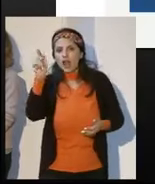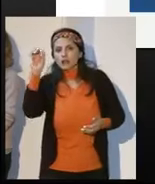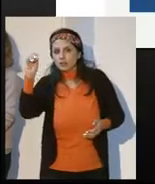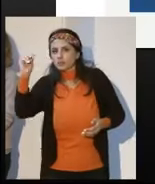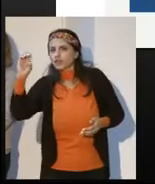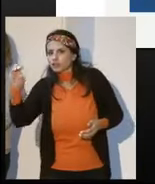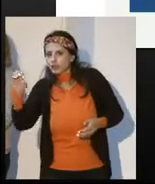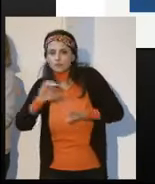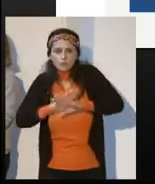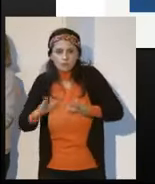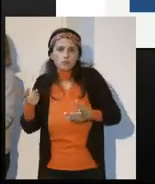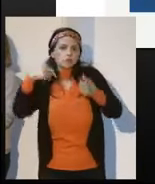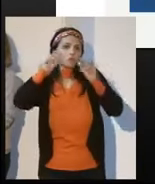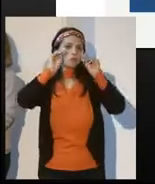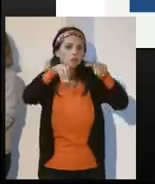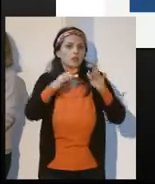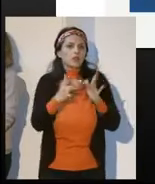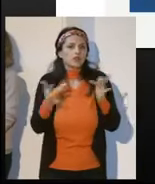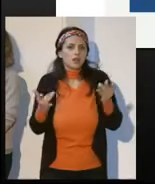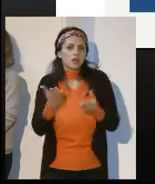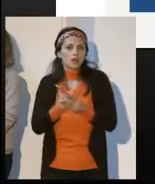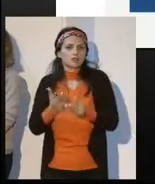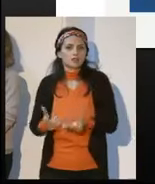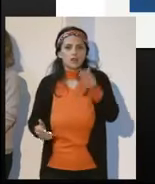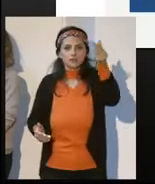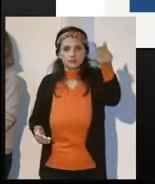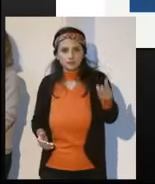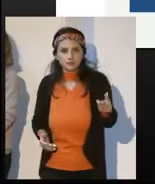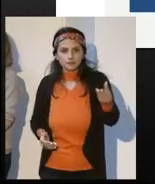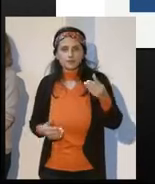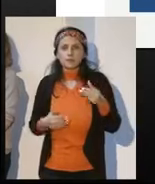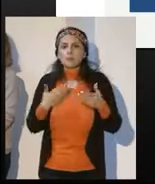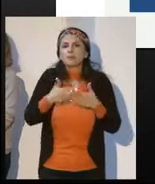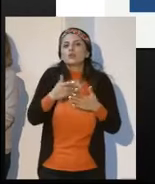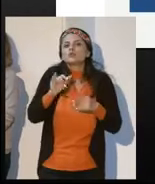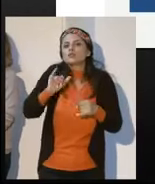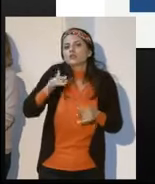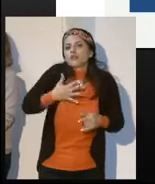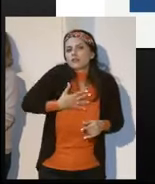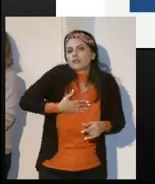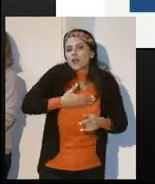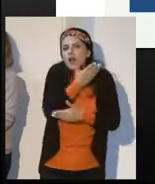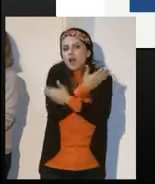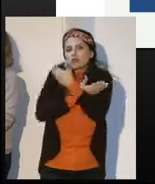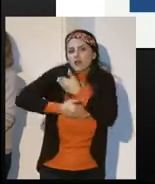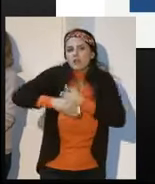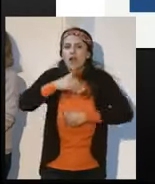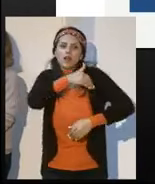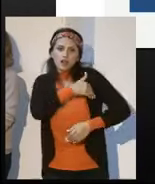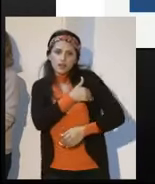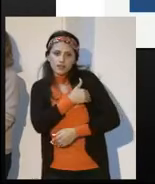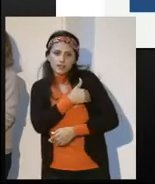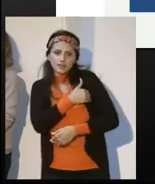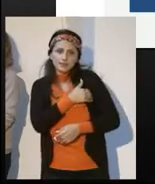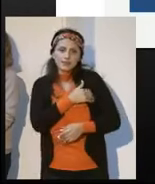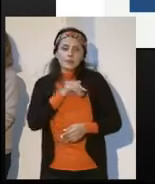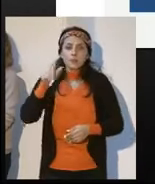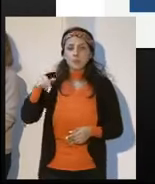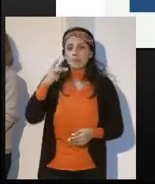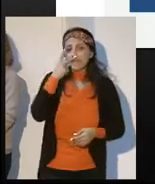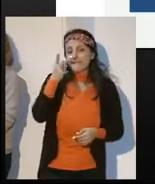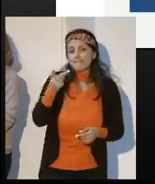acest lucru este în implementare și supra virile noastre vom vedea cum vom putea să